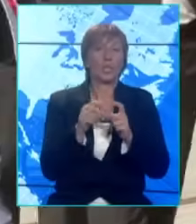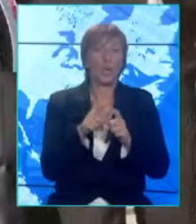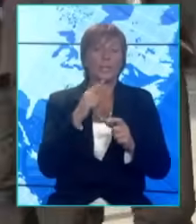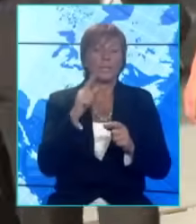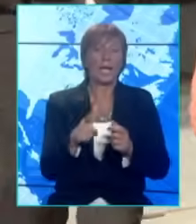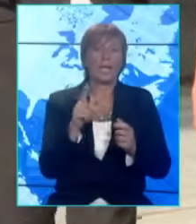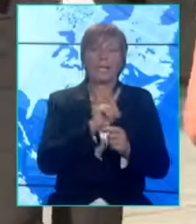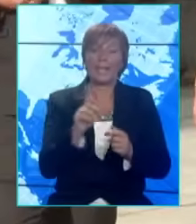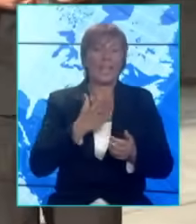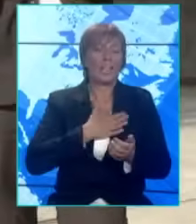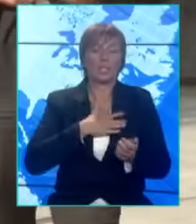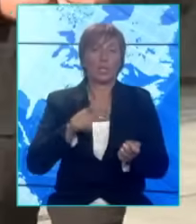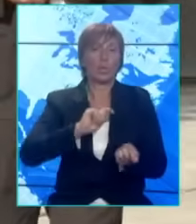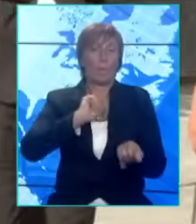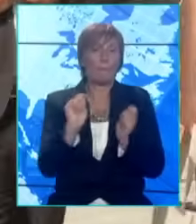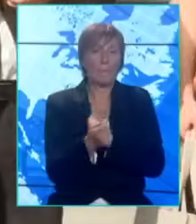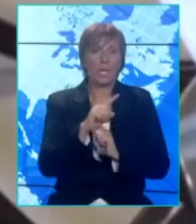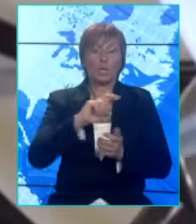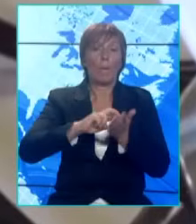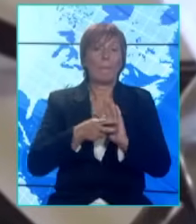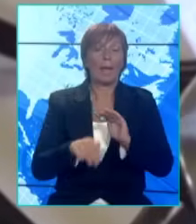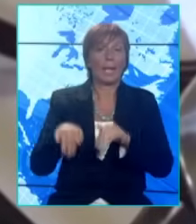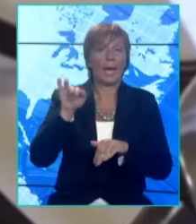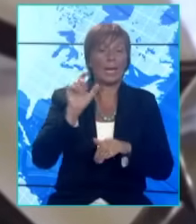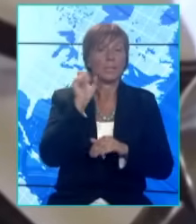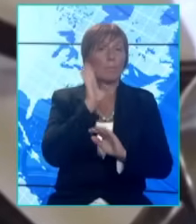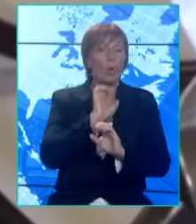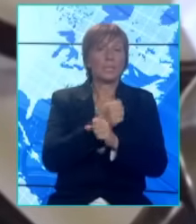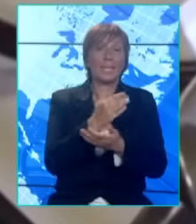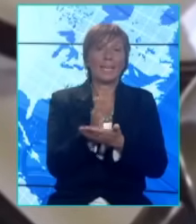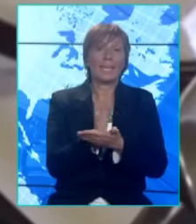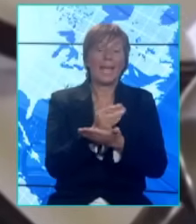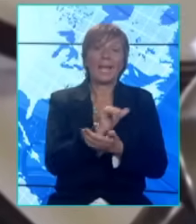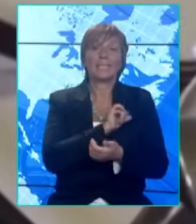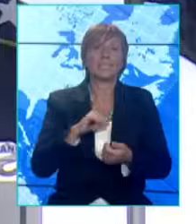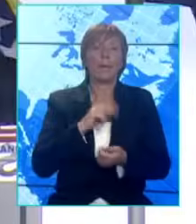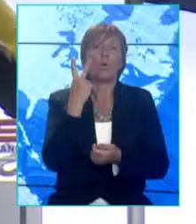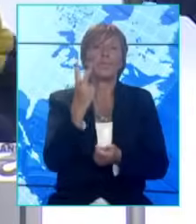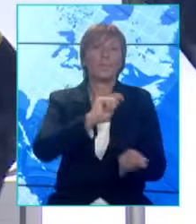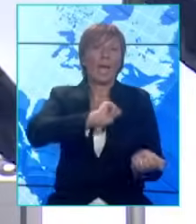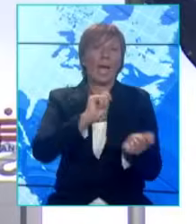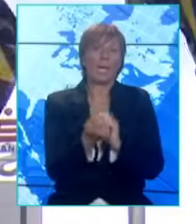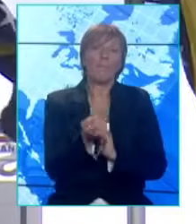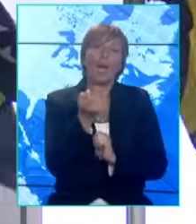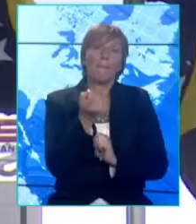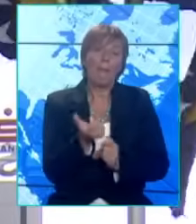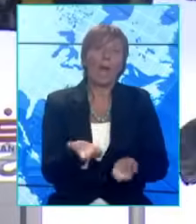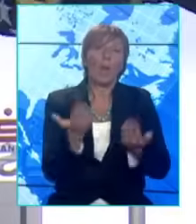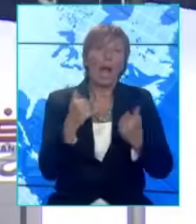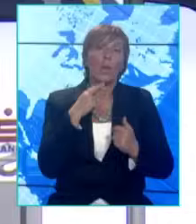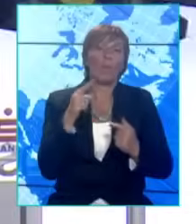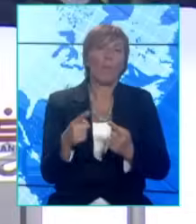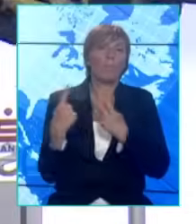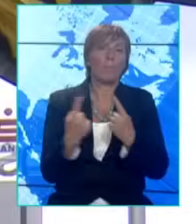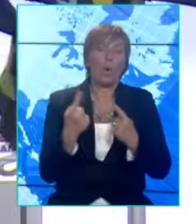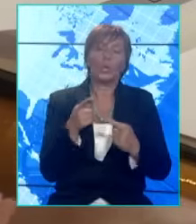dobitnom kombinacijom neće mijenjati. Dakle, do plana rasta Bosnu i Hercegovinu dijele još samo dvije reforme. Malo, ali u BH okolnostima to